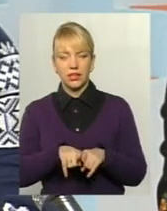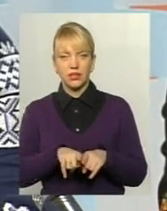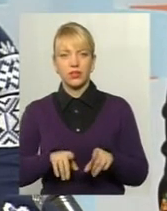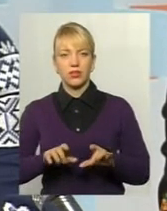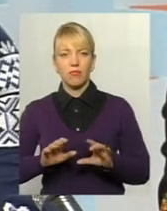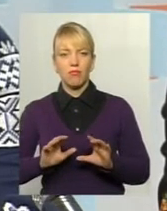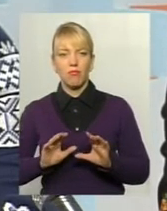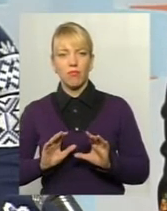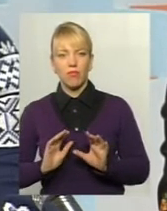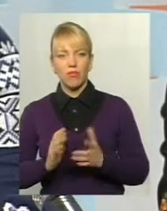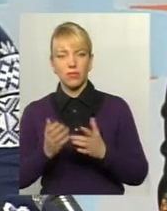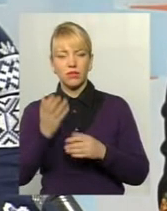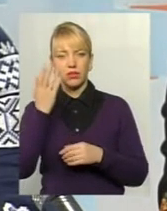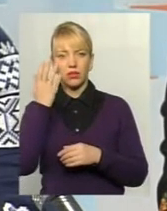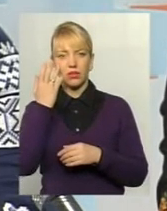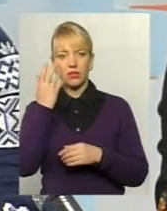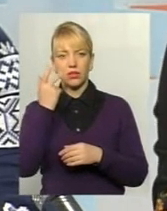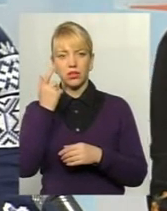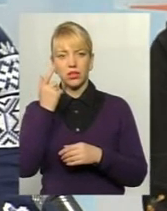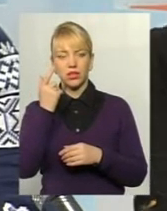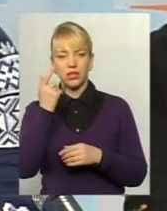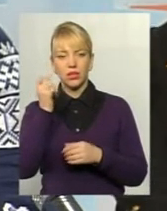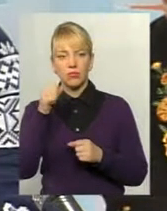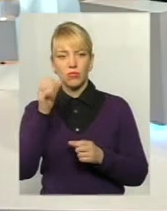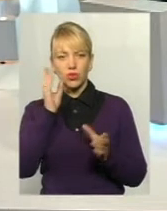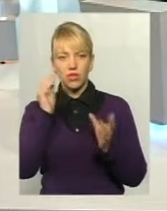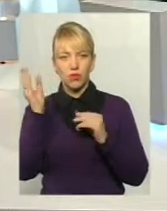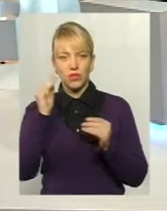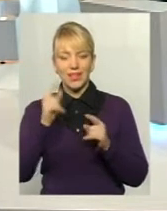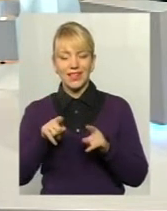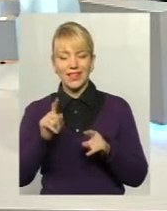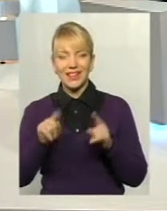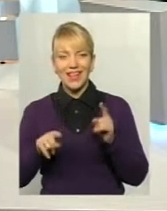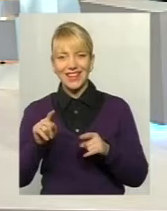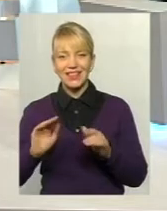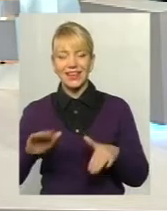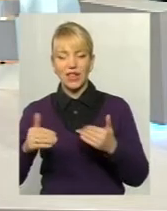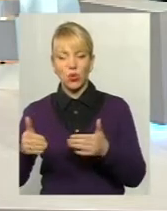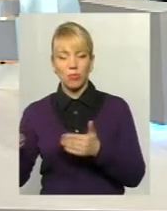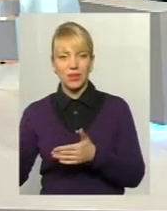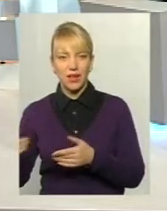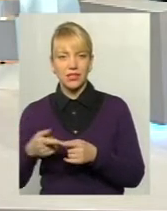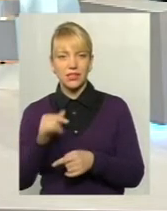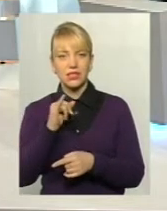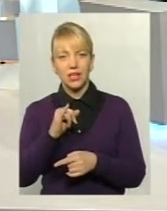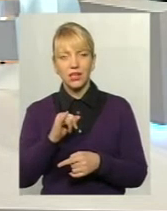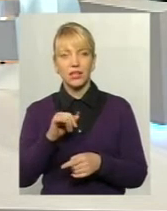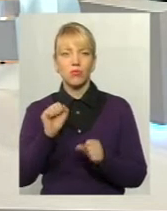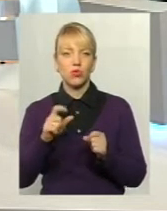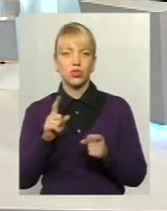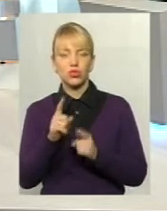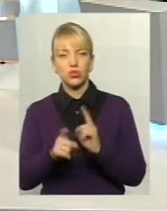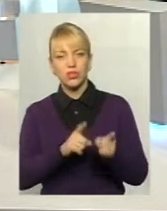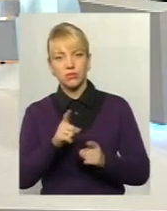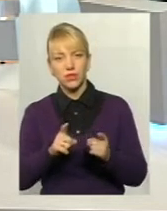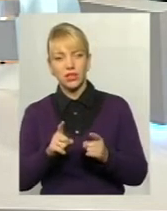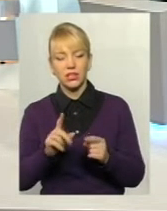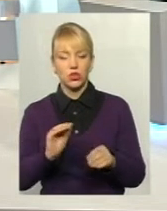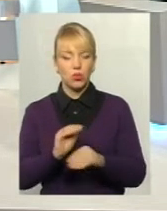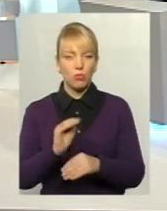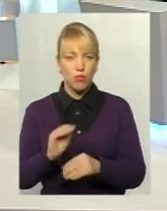коли можна врахувати деякі змінити рекомендації і щось змінити в останню хвилину, щось доповнити для того,